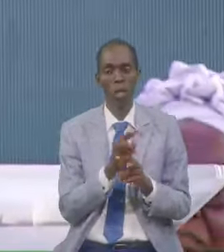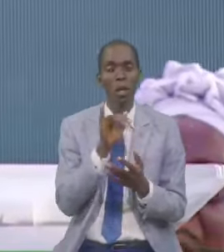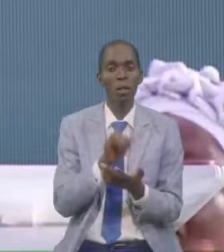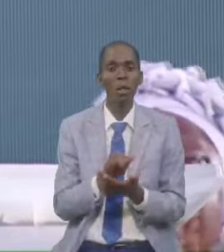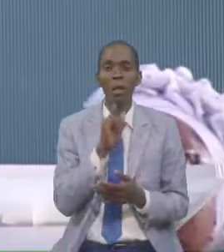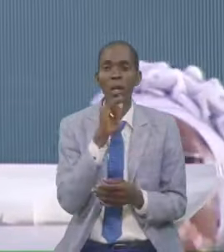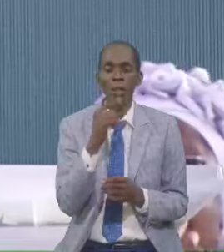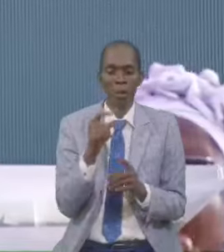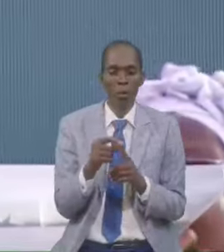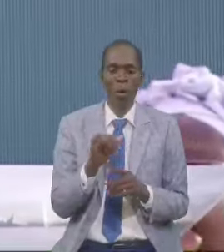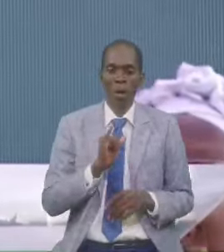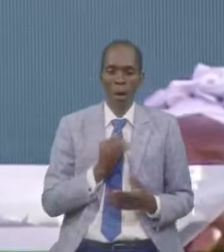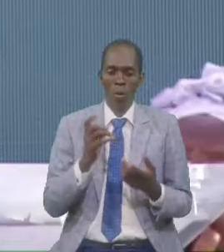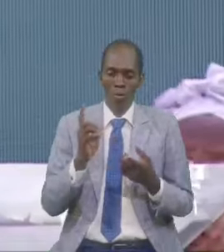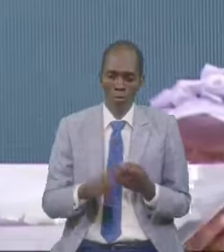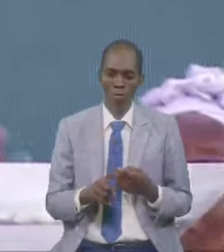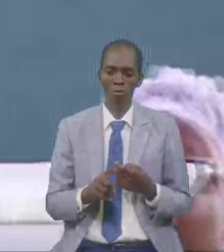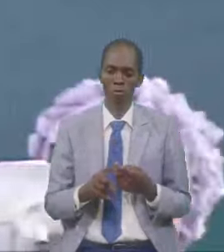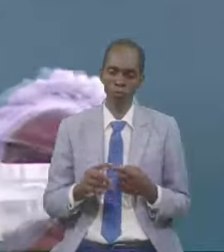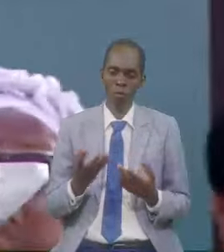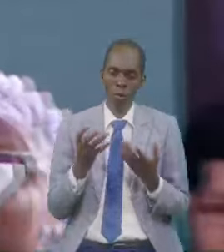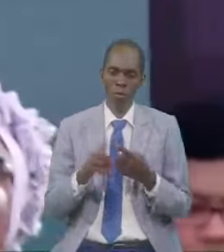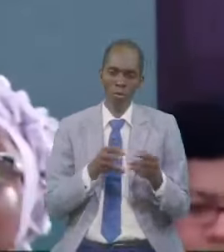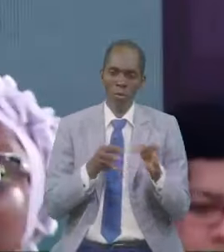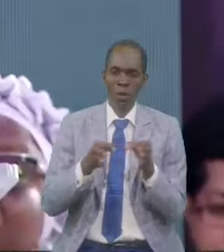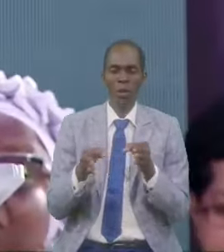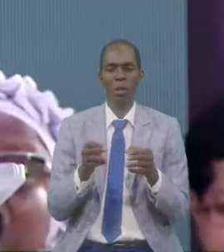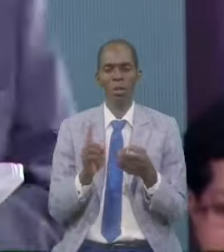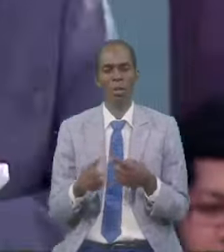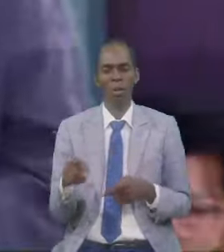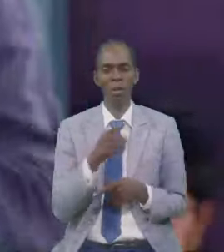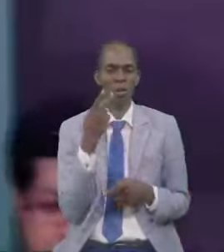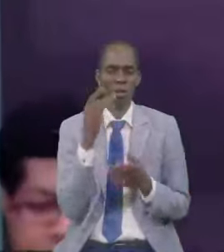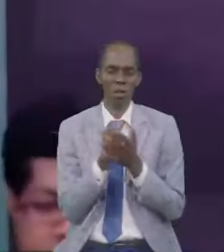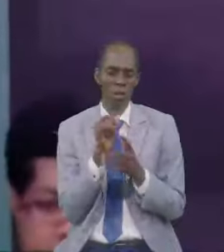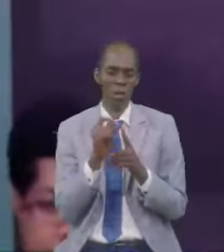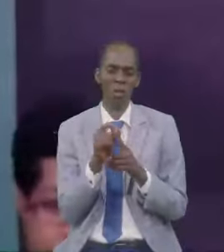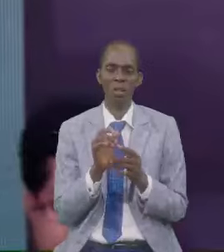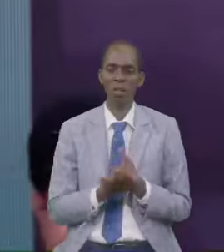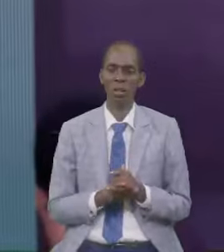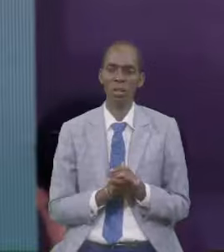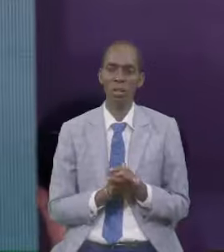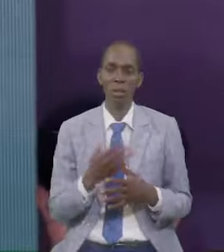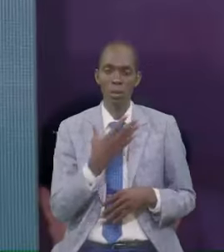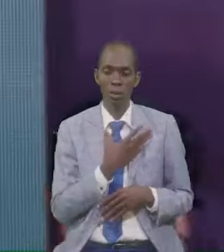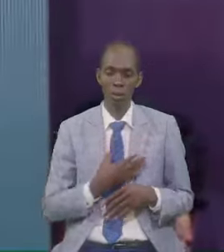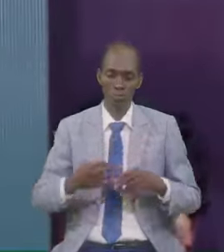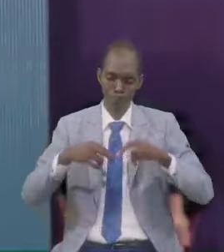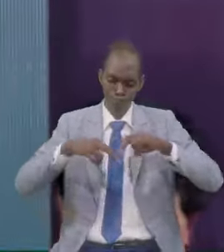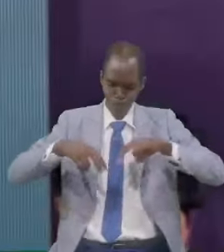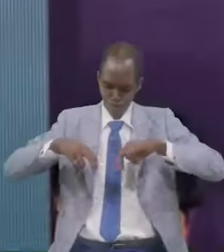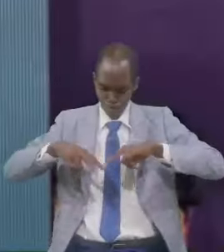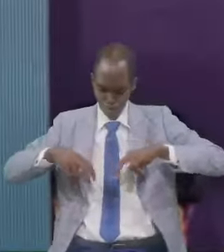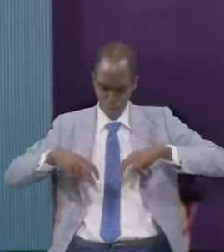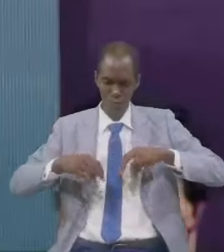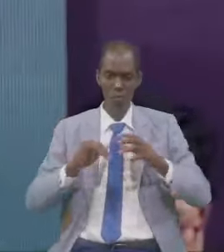ఎక్స్‌ప్లోర్ విత్ యు, నేను మీతో చెప్పదలుచుకున్న వాక్కు. వాంట్ యు లుక్ అట్ దట్ వర్డ్, ఆ వాక్కును చూచినప్పుడు, అనలైజ్ దట్ వర్డ్, ఆ యొక్క వాక్కును